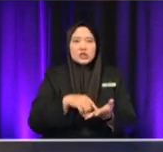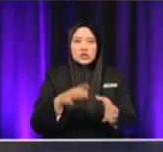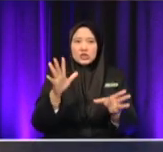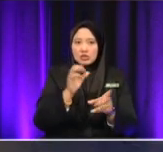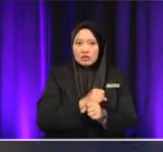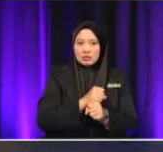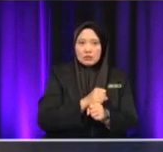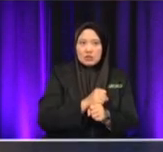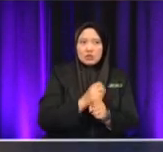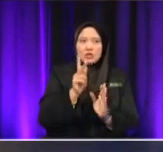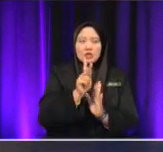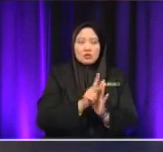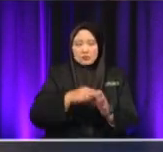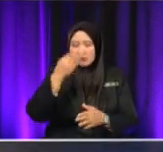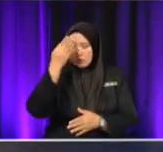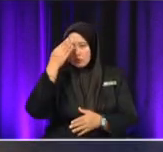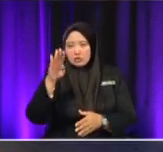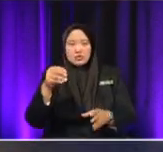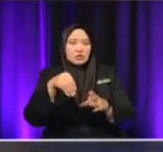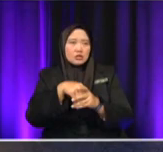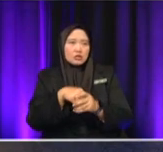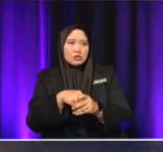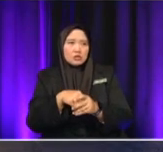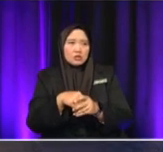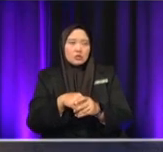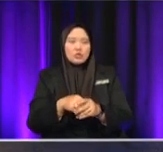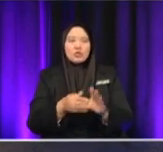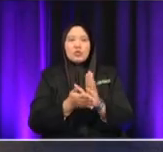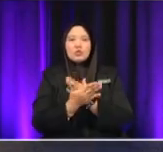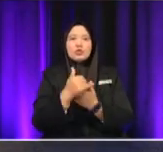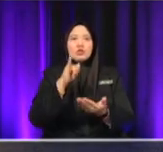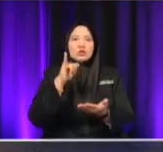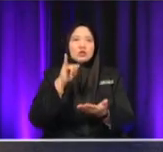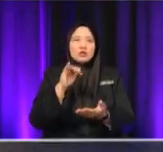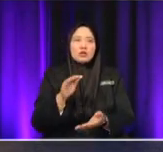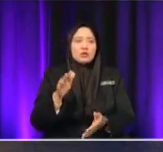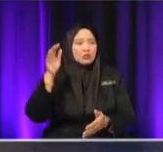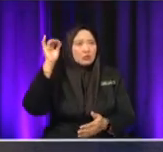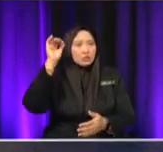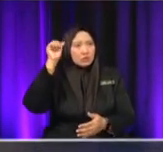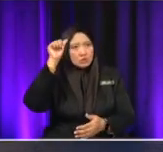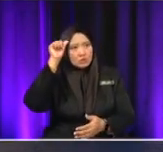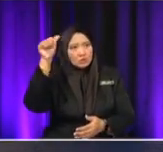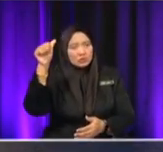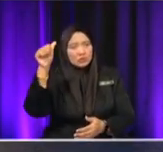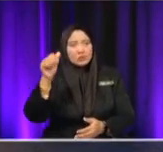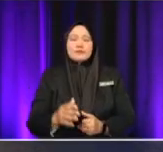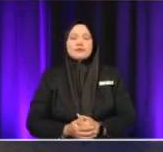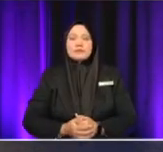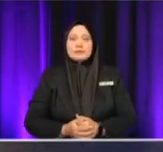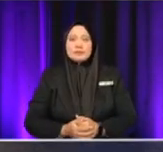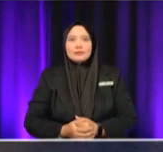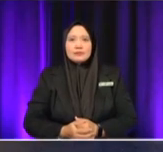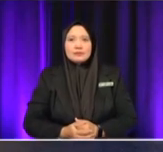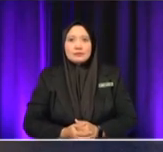tidak Melangkah dengan cara selesai dengan cara monyet ya ketaatan kepada makhluk suatu perkara yang bertentangan dengan cara